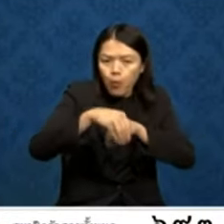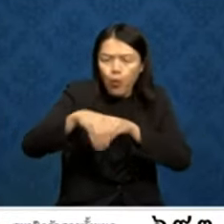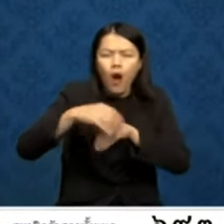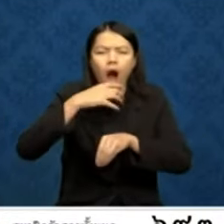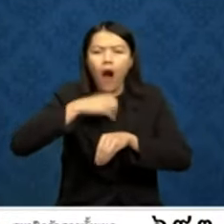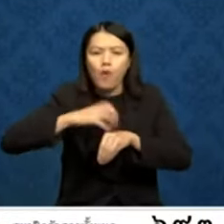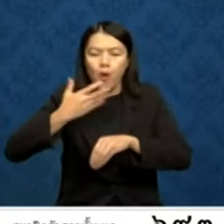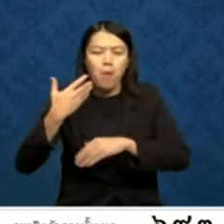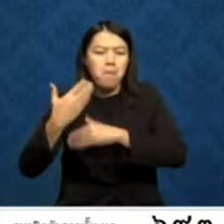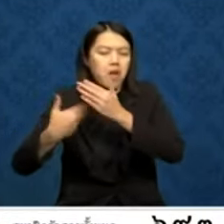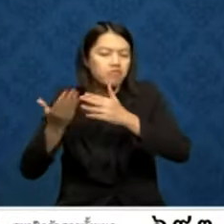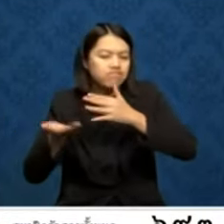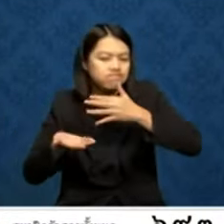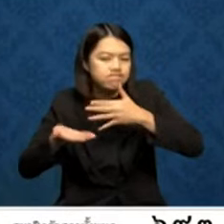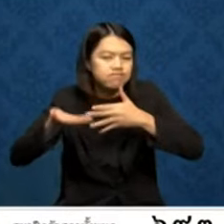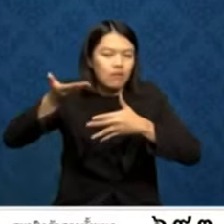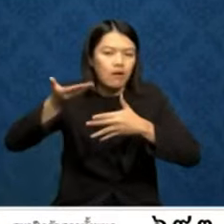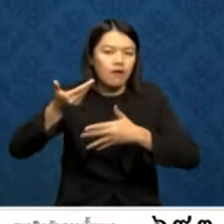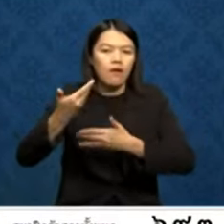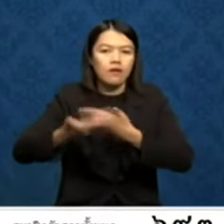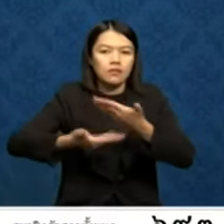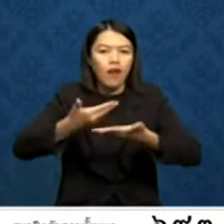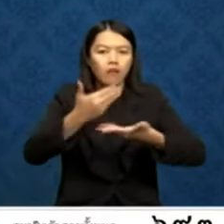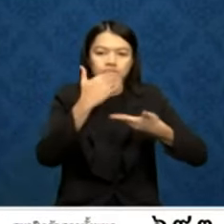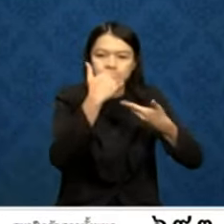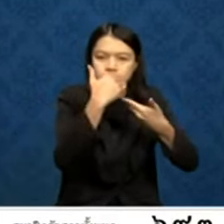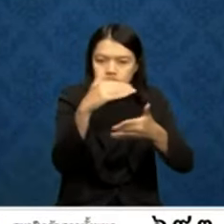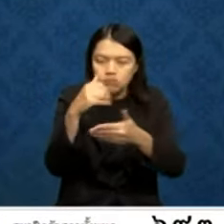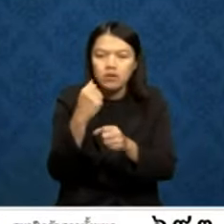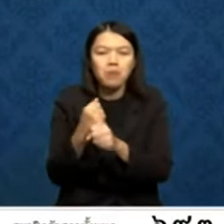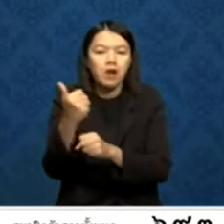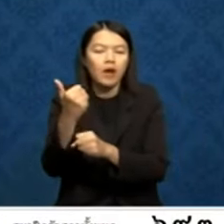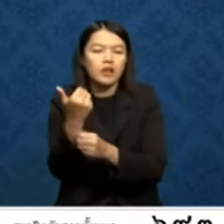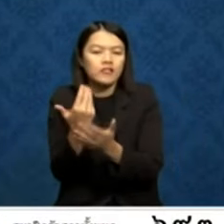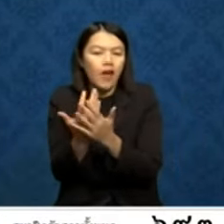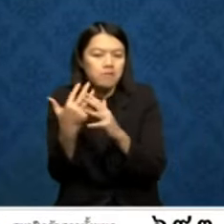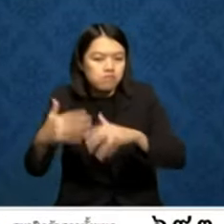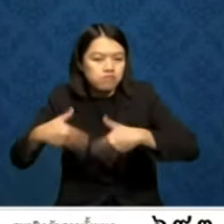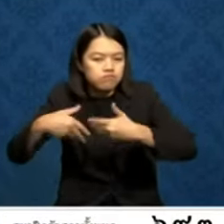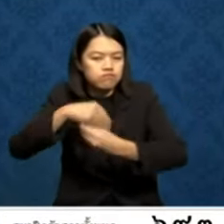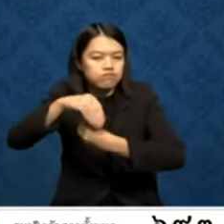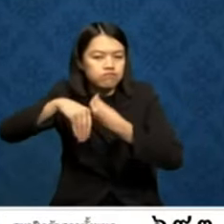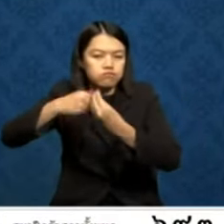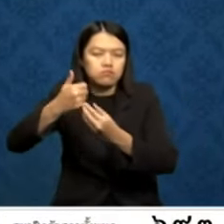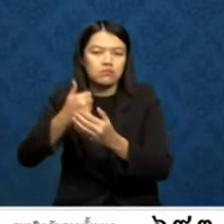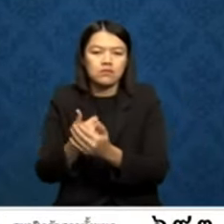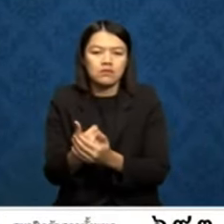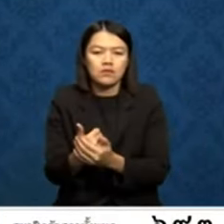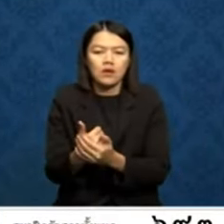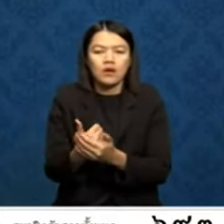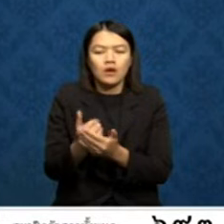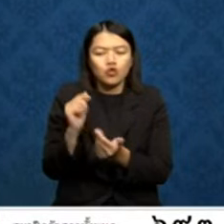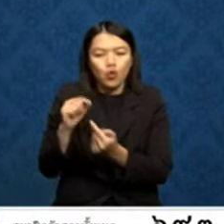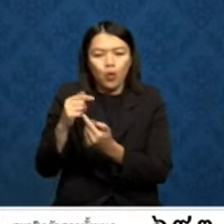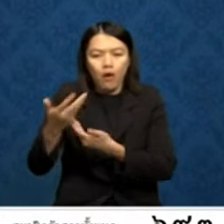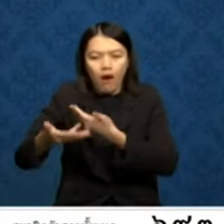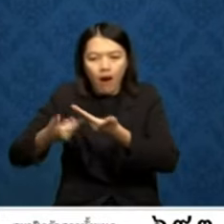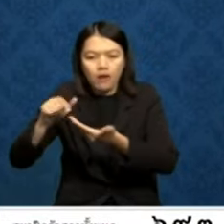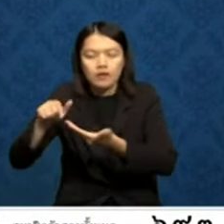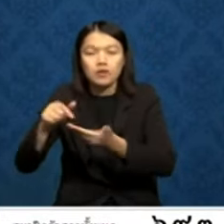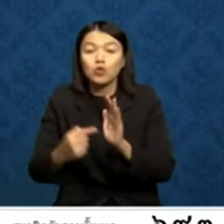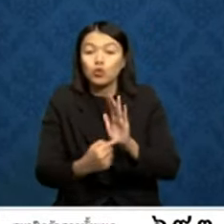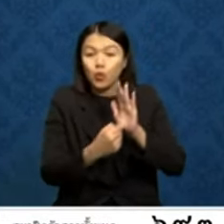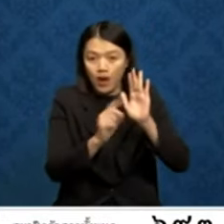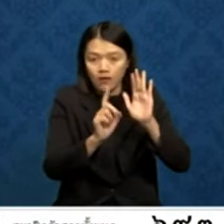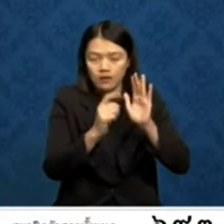โดยใช้แนวคิดตลาดนำนวัตกรรมเสริมเพิ่มรายได้นำเทคโนโลยีด้านการเกษตร Agritech เช่น